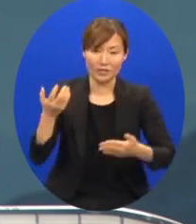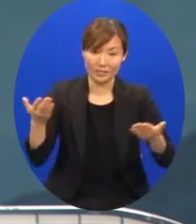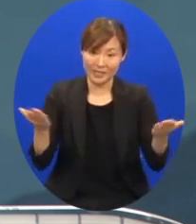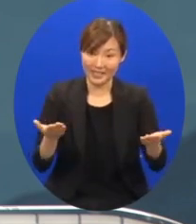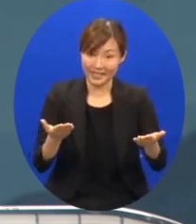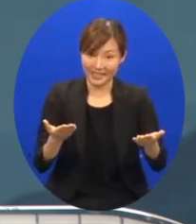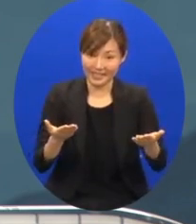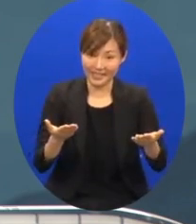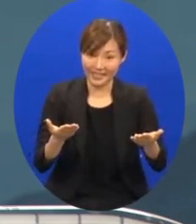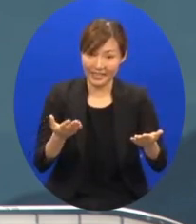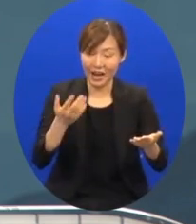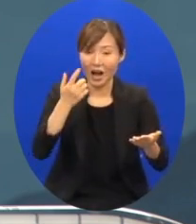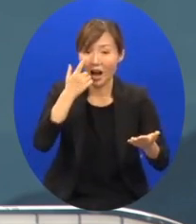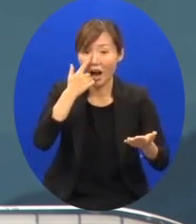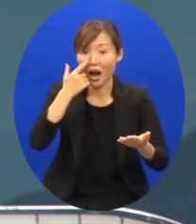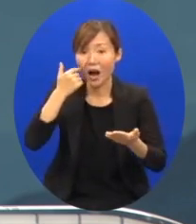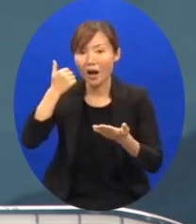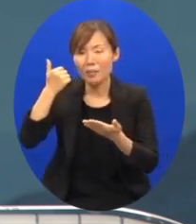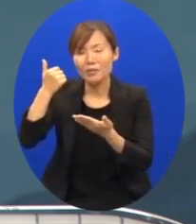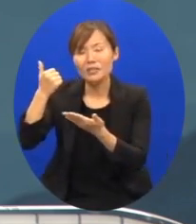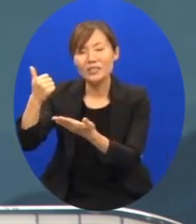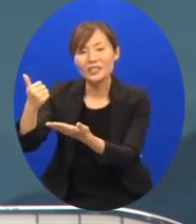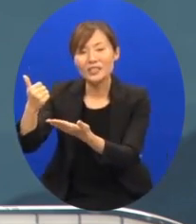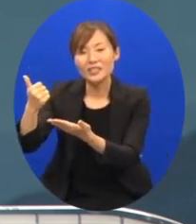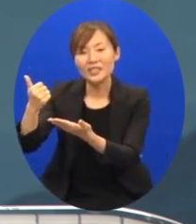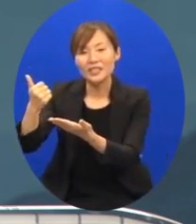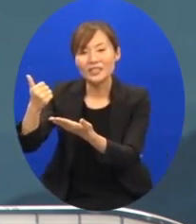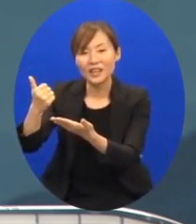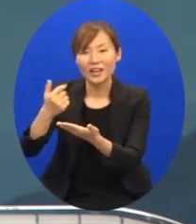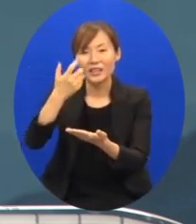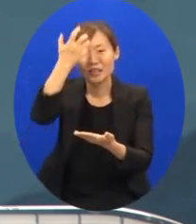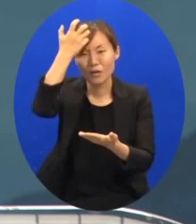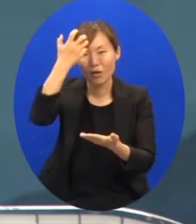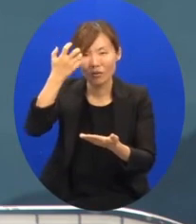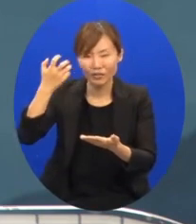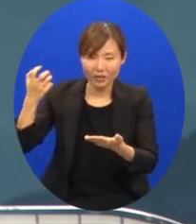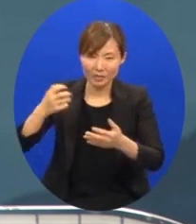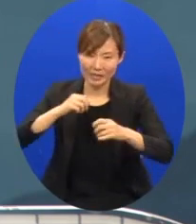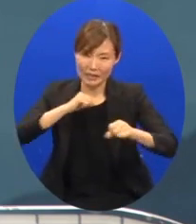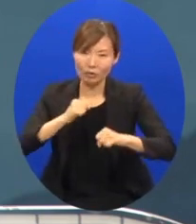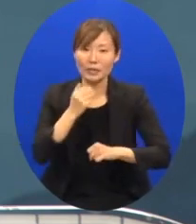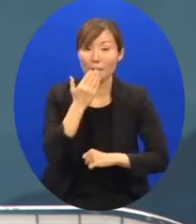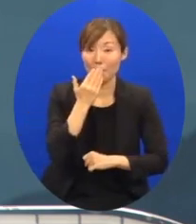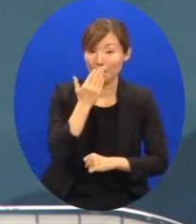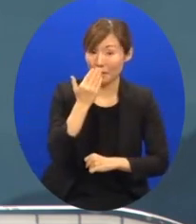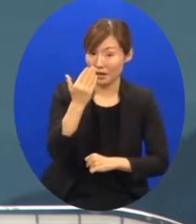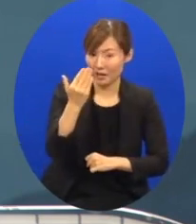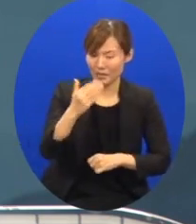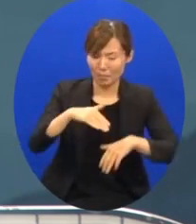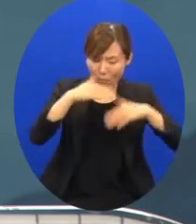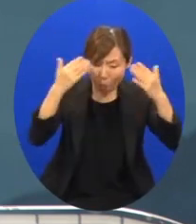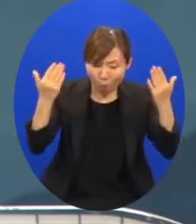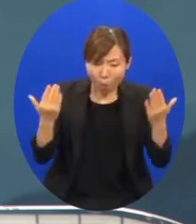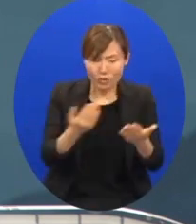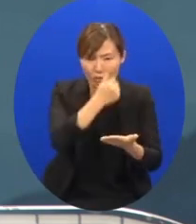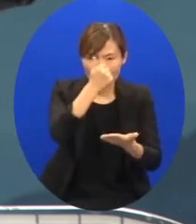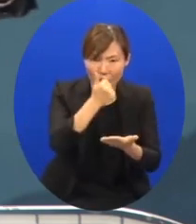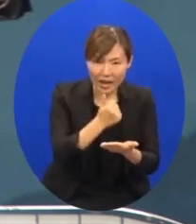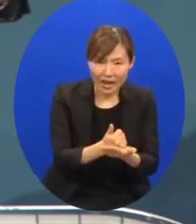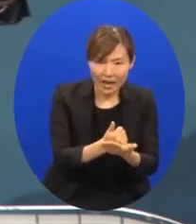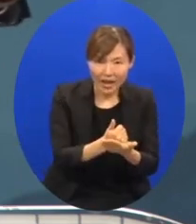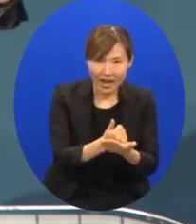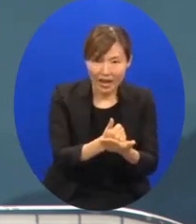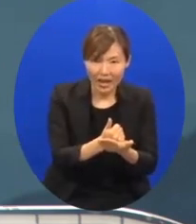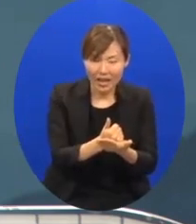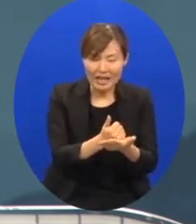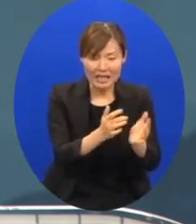라고 그렇게 불러지는 사람 성령께서 만 그렇게 하실 수 있습니다 내 모든 죄 가 예수님이 십자가에